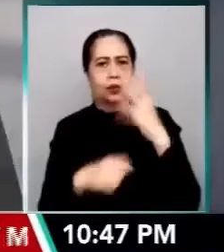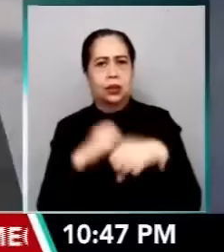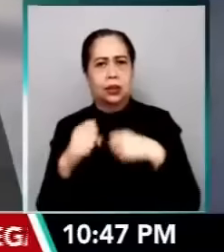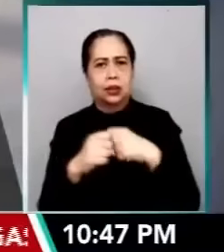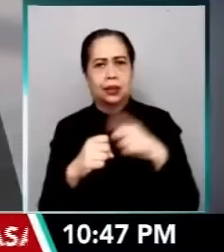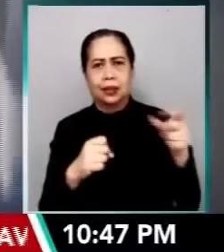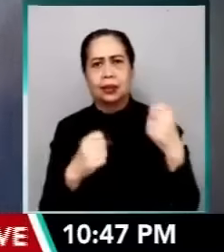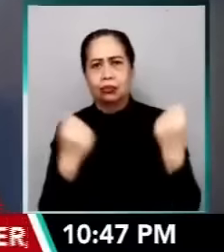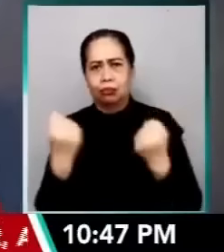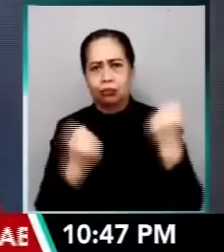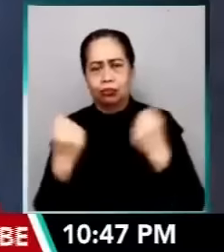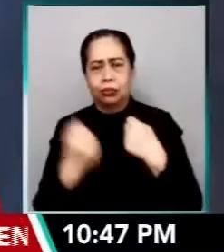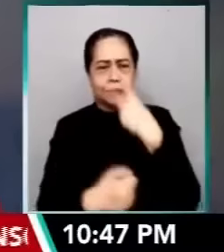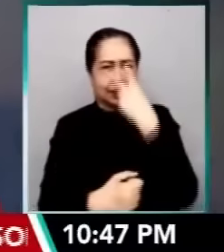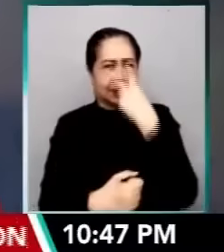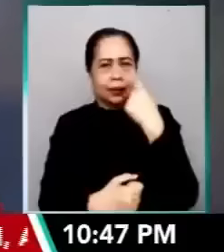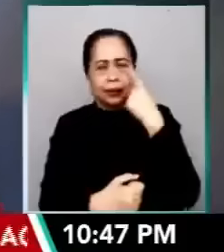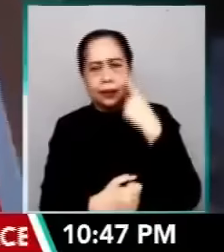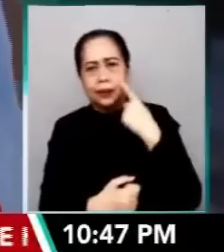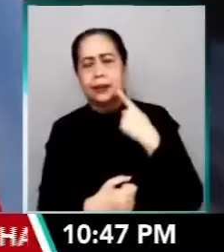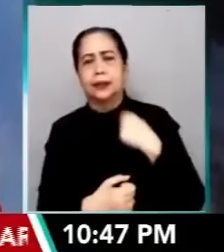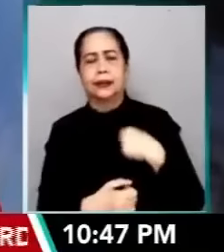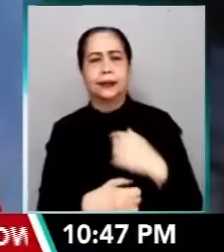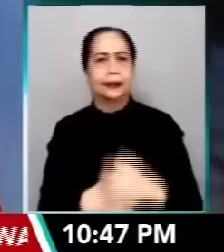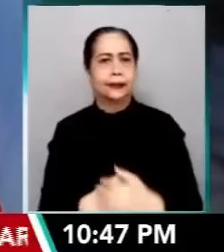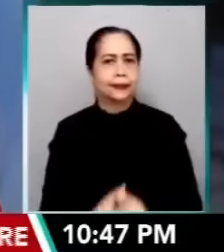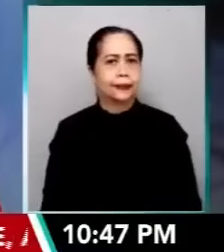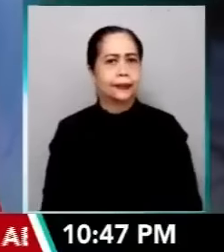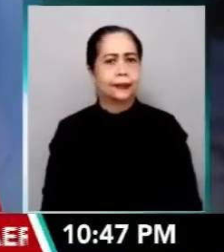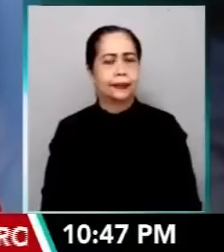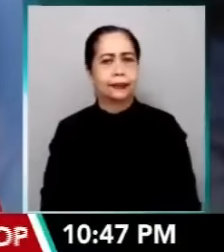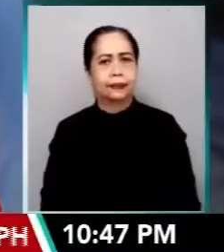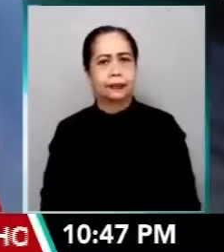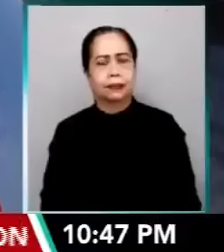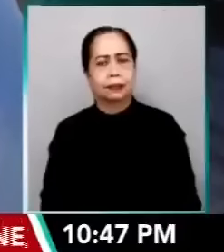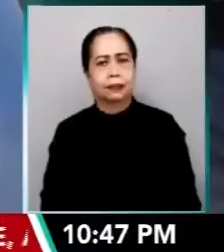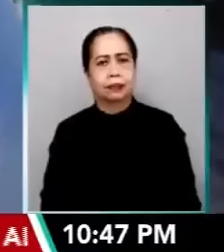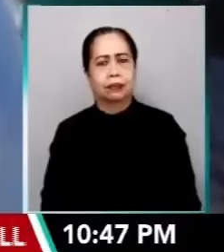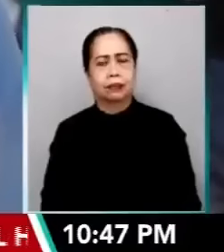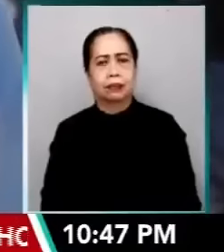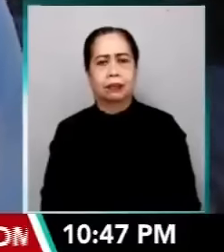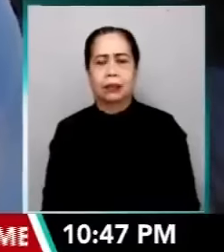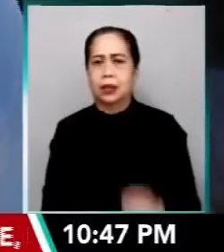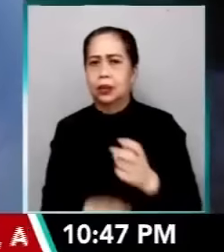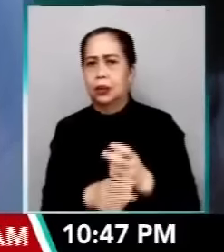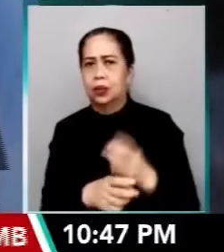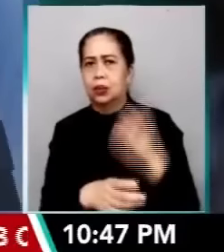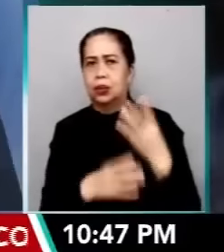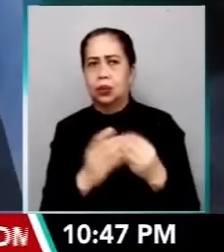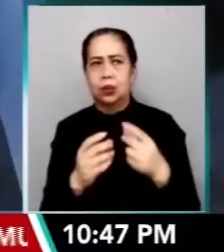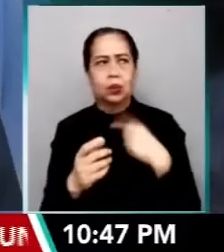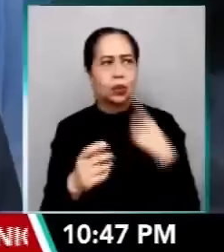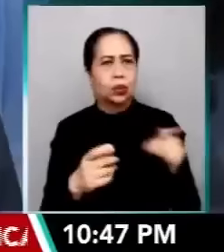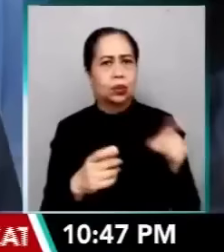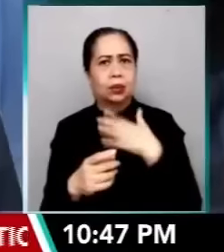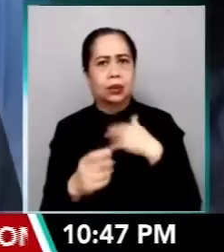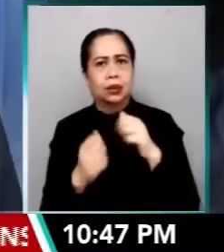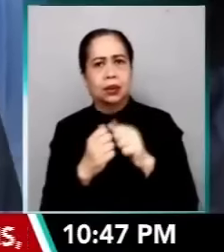Masakit sa mga ginagawa. Maura ng harap mo yung mga kasama ko. Oho. Bakit daw